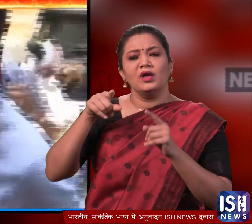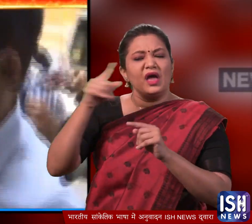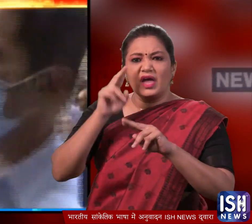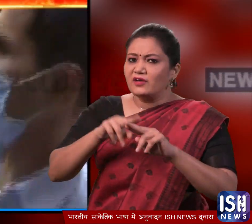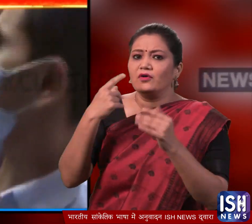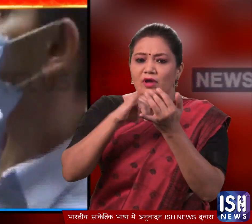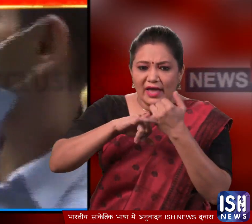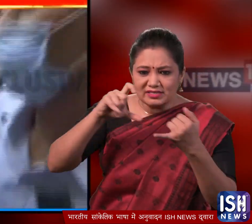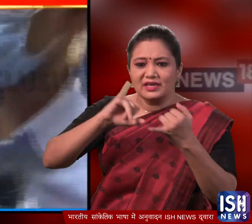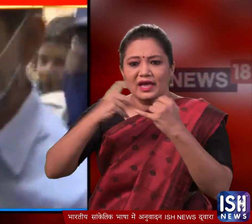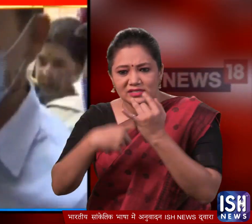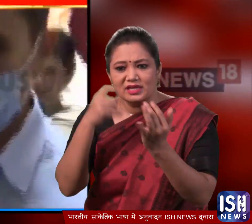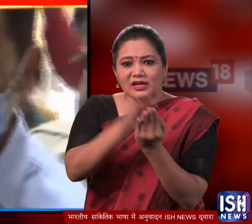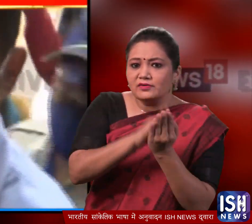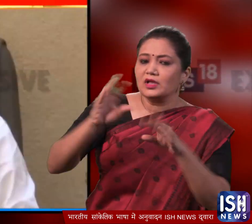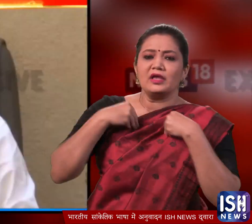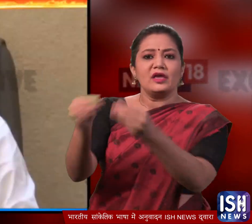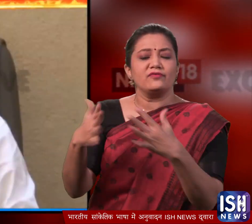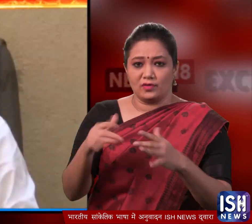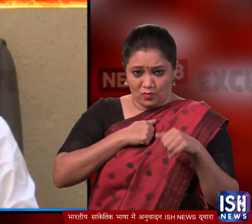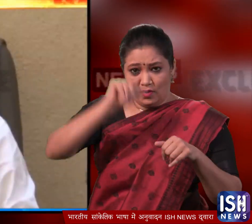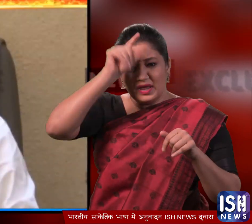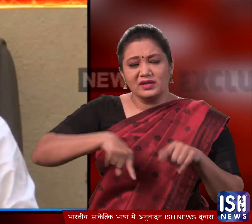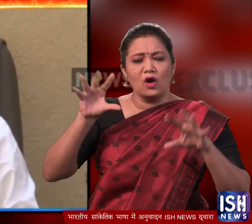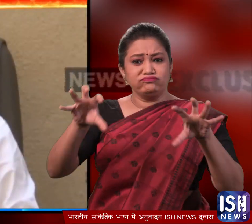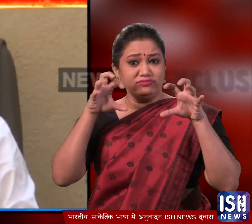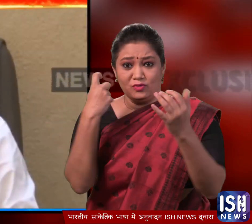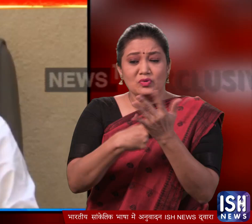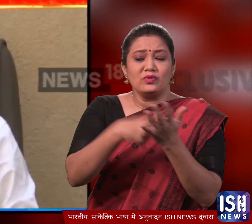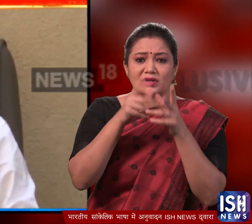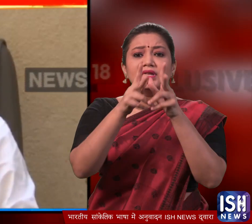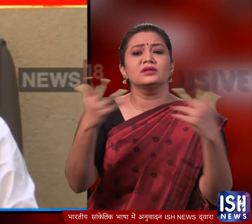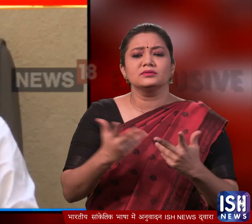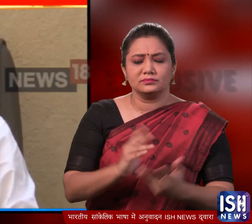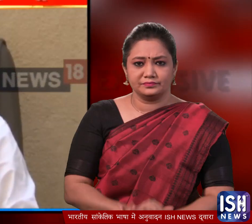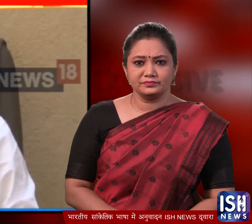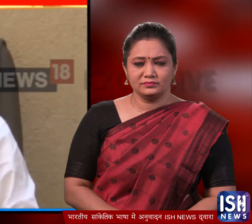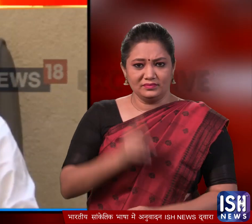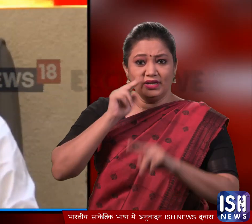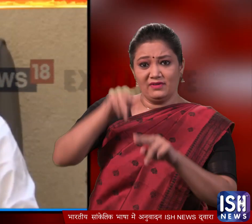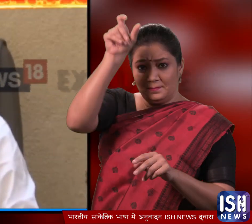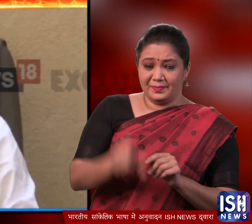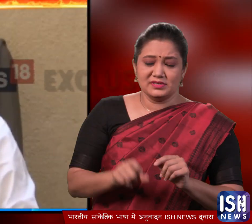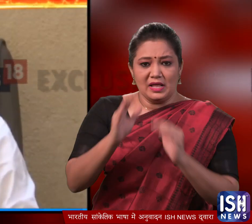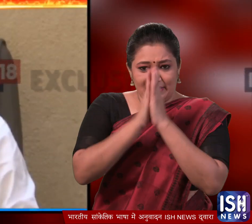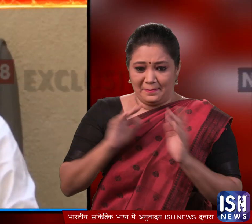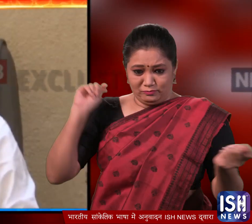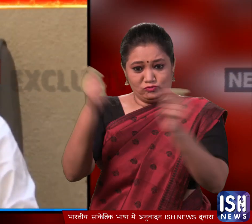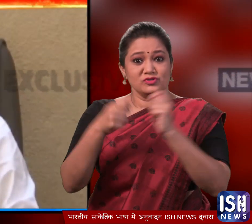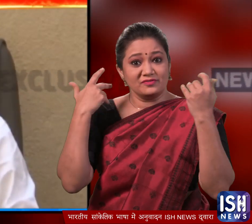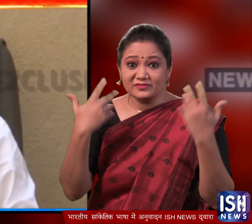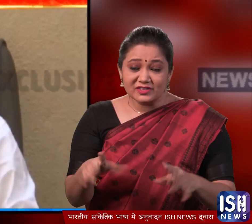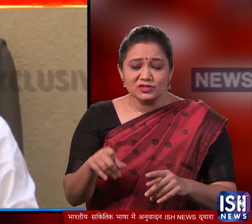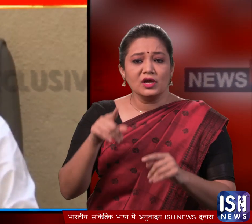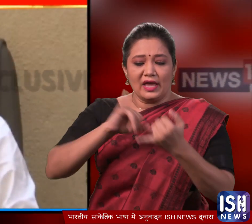ऐसा करने वाले को आरक्षण का फायदा नहीं मिल सकता। इस देश का संविधान कानून ये कहता है कि कोई व्यक्ति